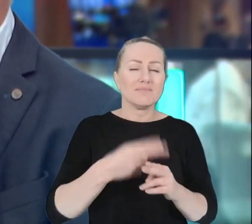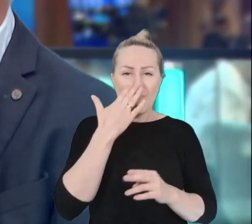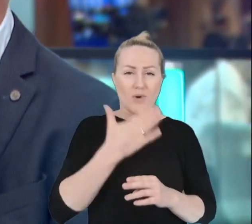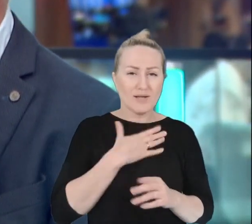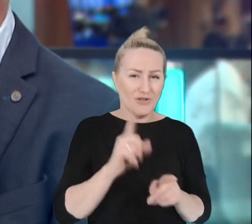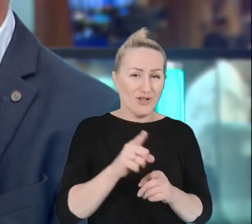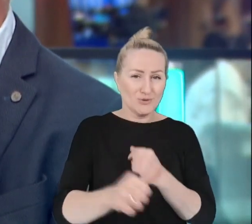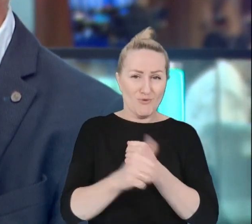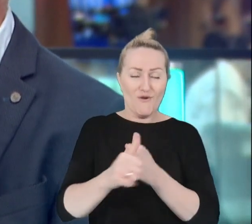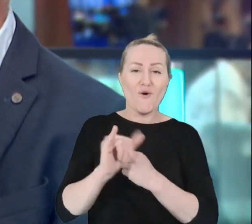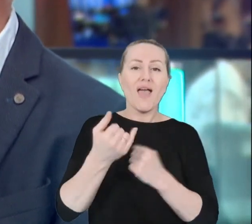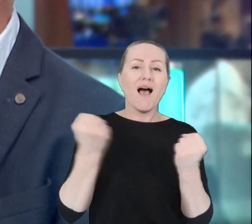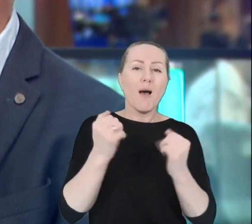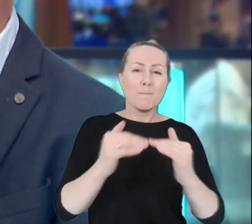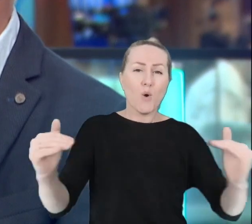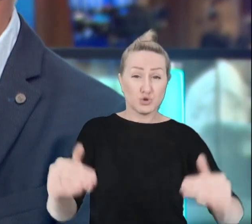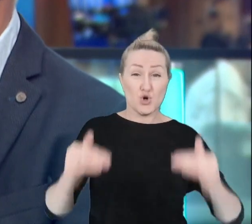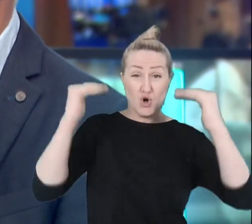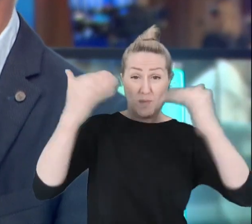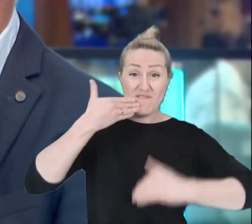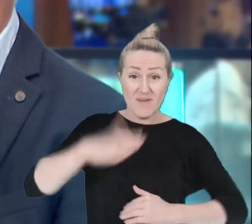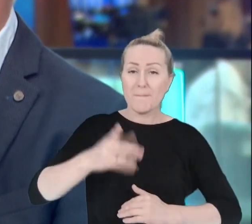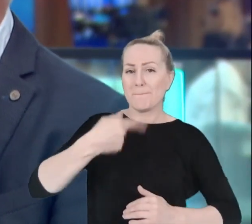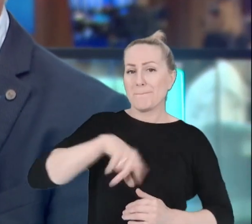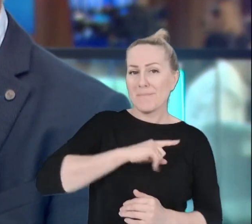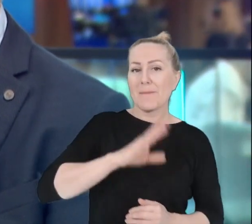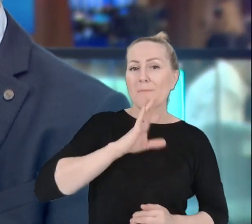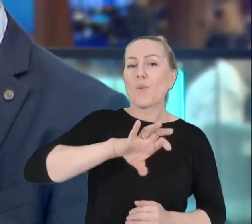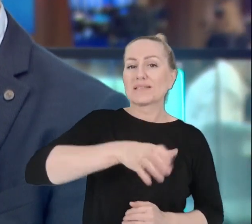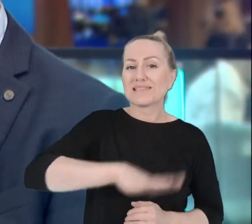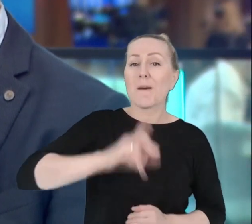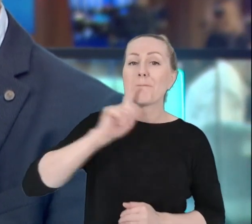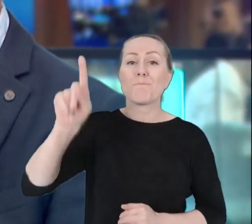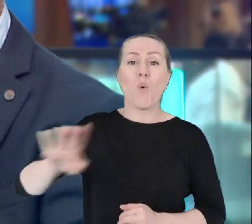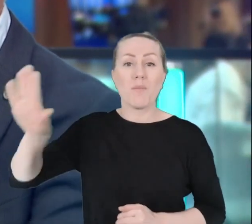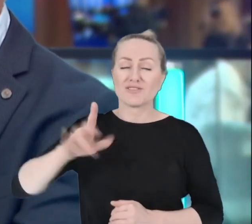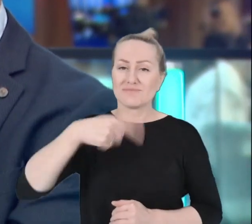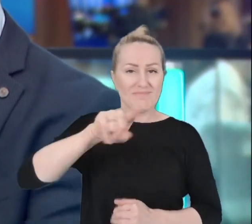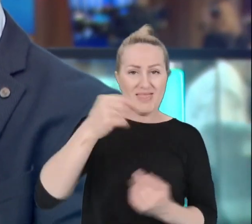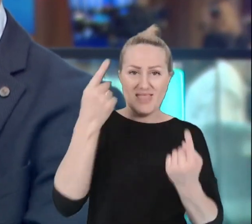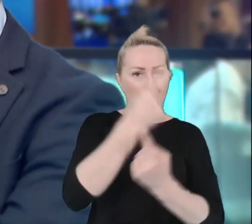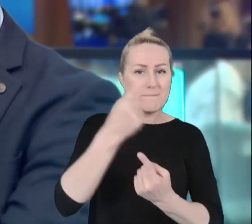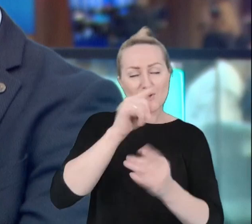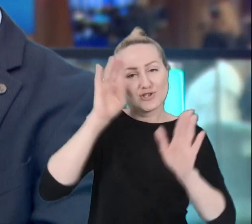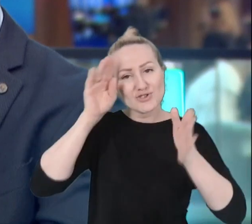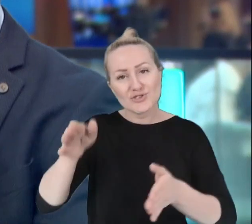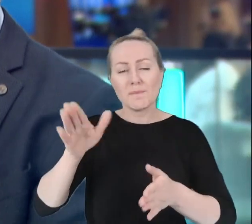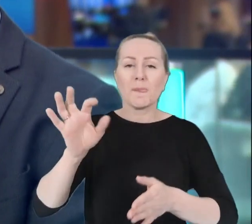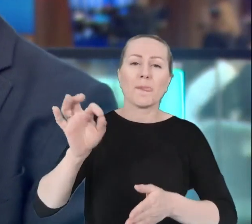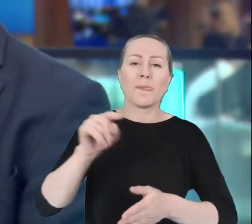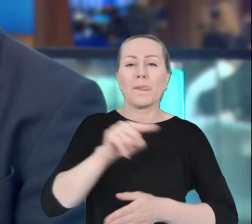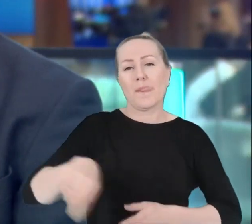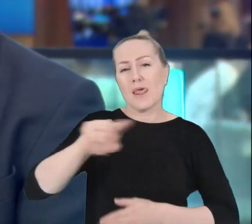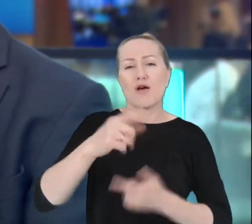że jesteśmy sektorem, podobnie jak sektor publiczny, o którym rzadko się myśli w takich kategoriach, że